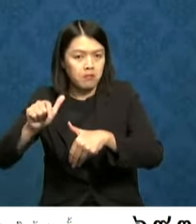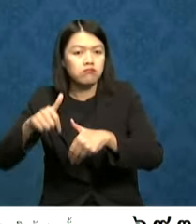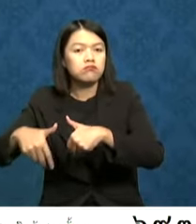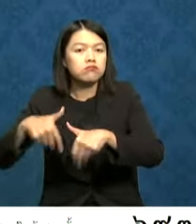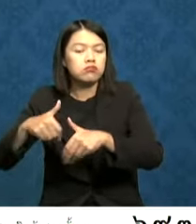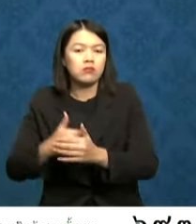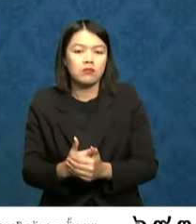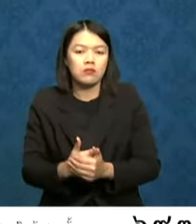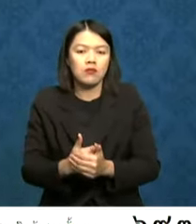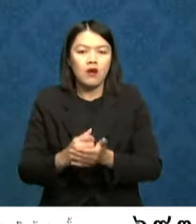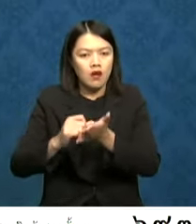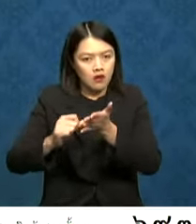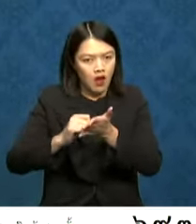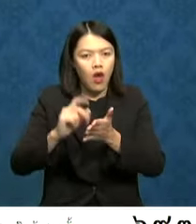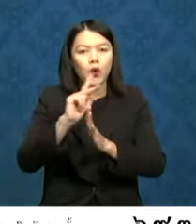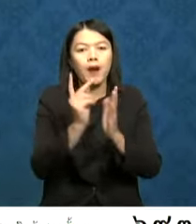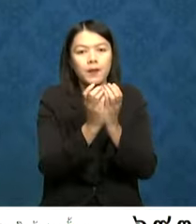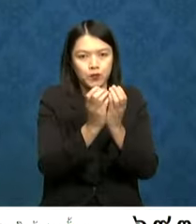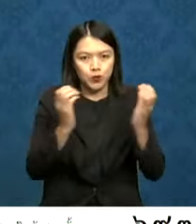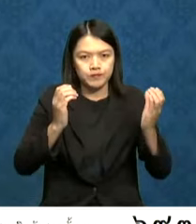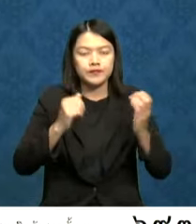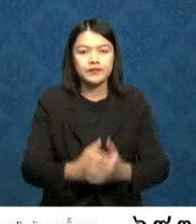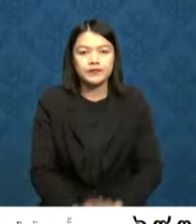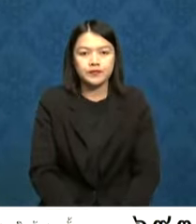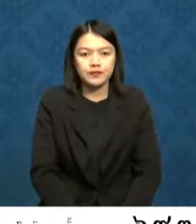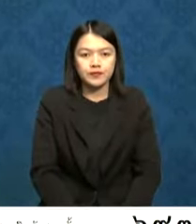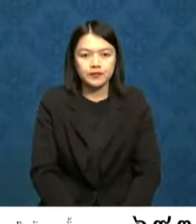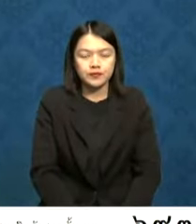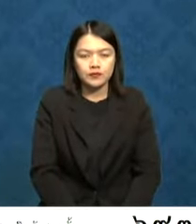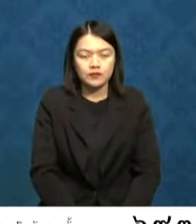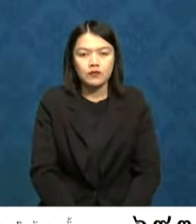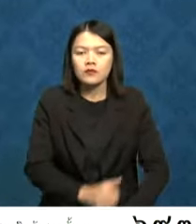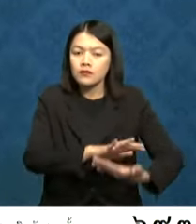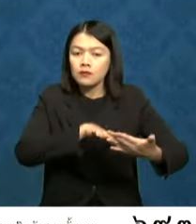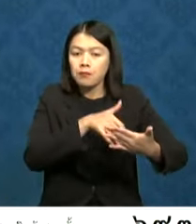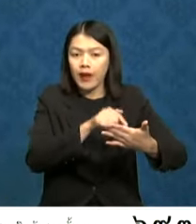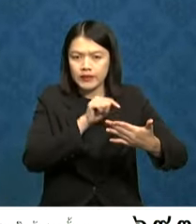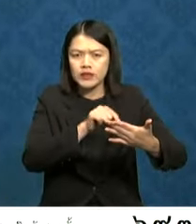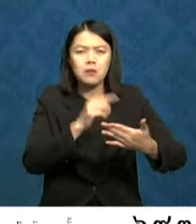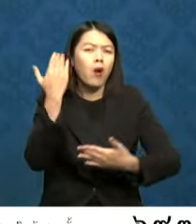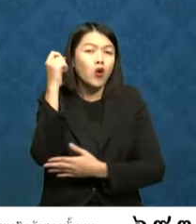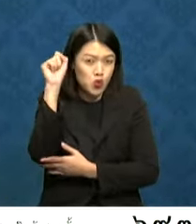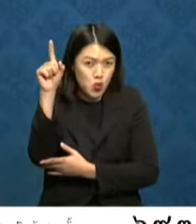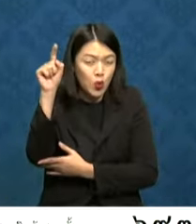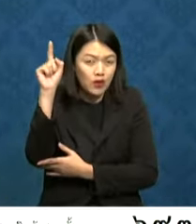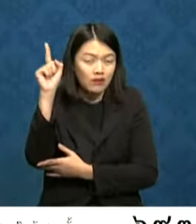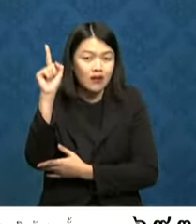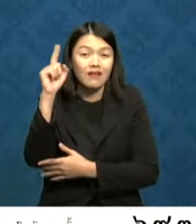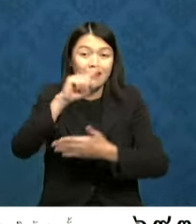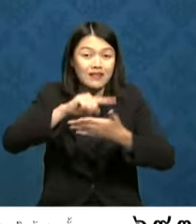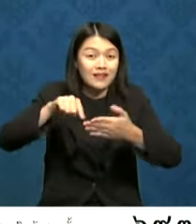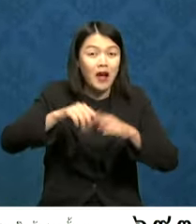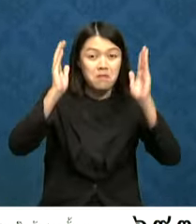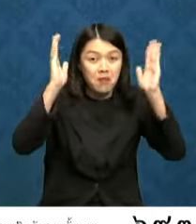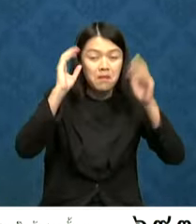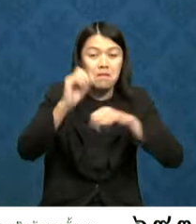สุดนั่นก็คือการแก้ไขรัฐธรรมนูญครับจากเดิมที่นโยบายนี้เคยด่วนในช่วงการหาเสียงเลือกตั้งใน